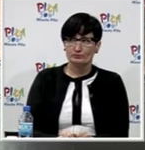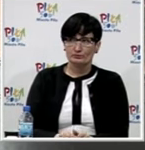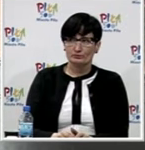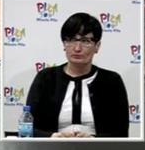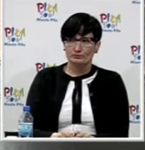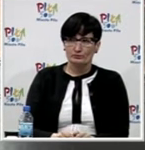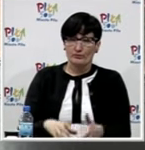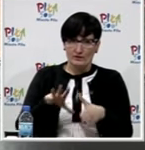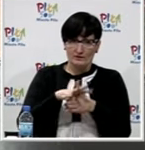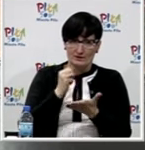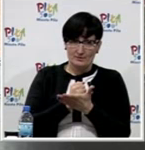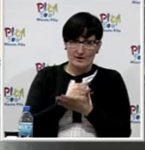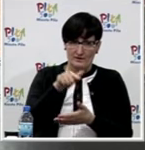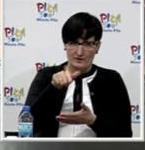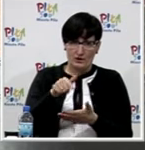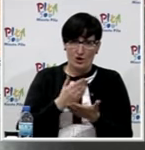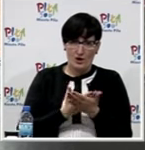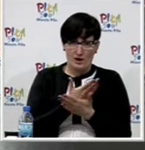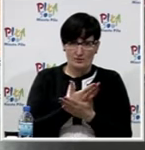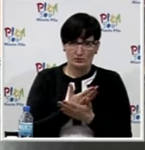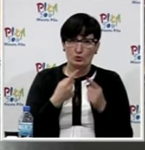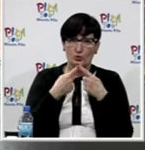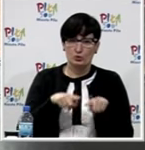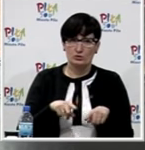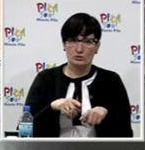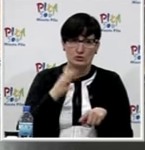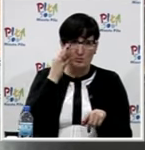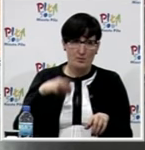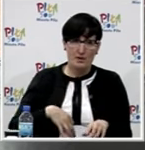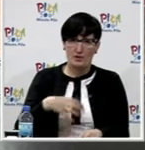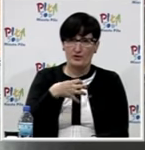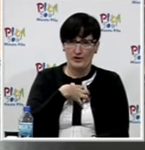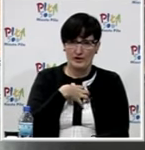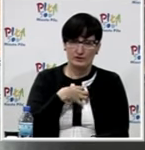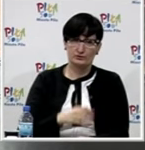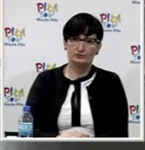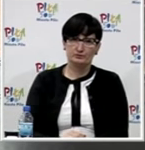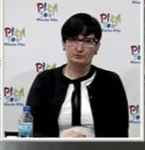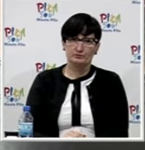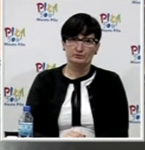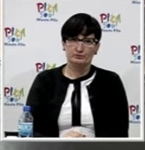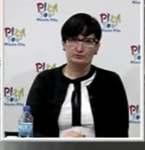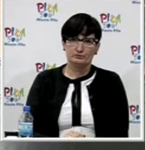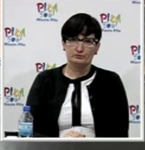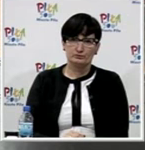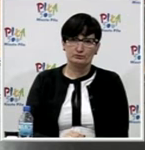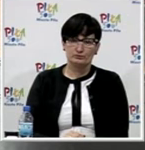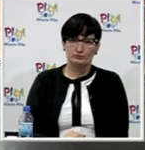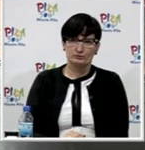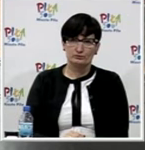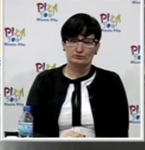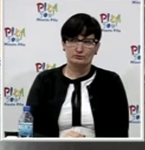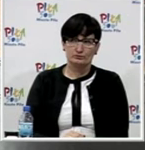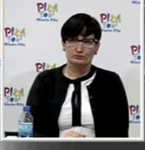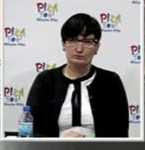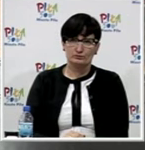W sprawie tego raportu krótko pani dyrektor Ośrodka Profilaktyki i Rozwiązania Problemów Alkoholowych, pani Ewa Ochołupiec. Bardzo proszę